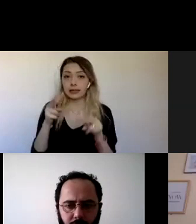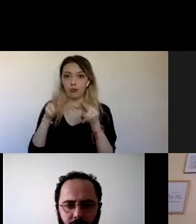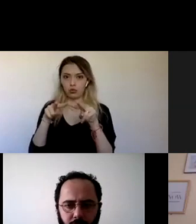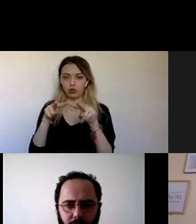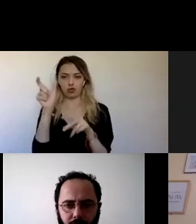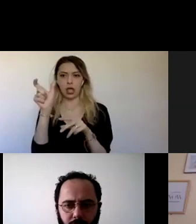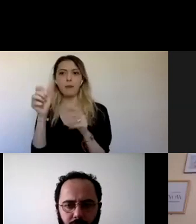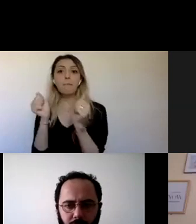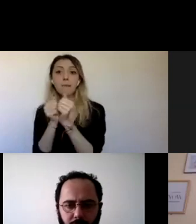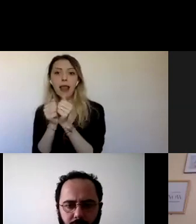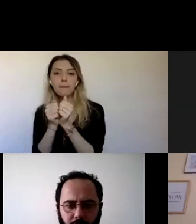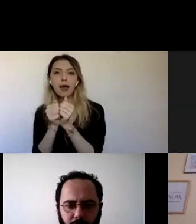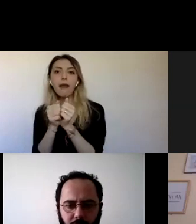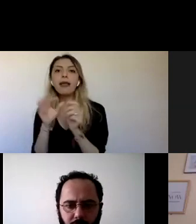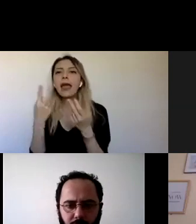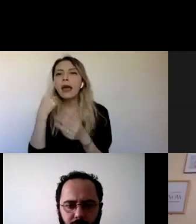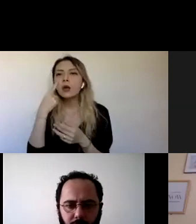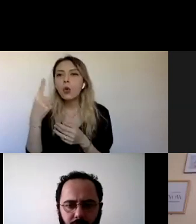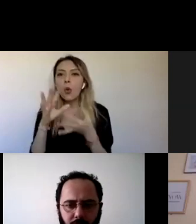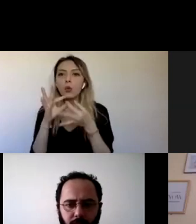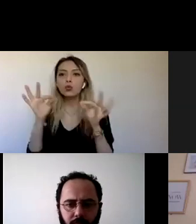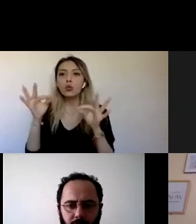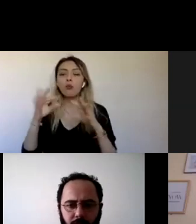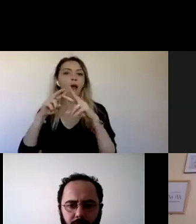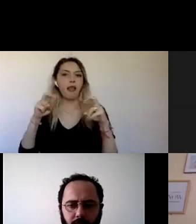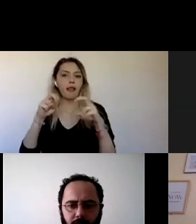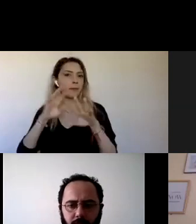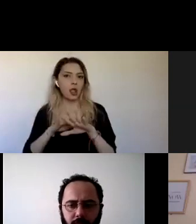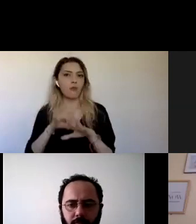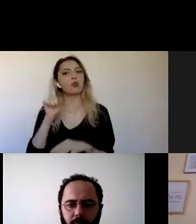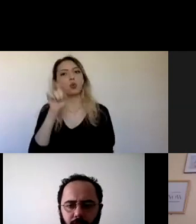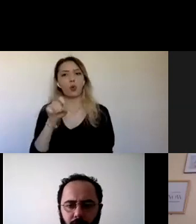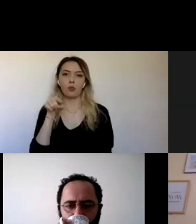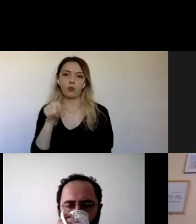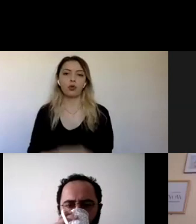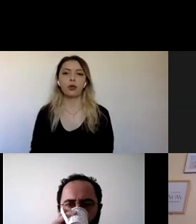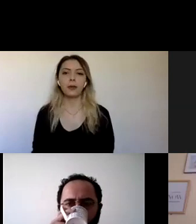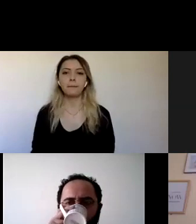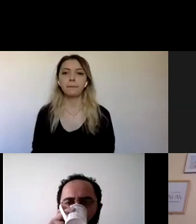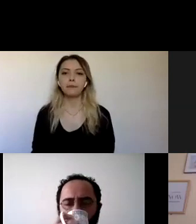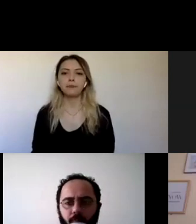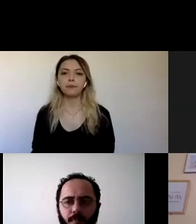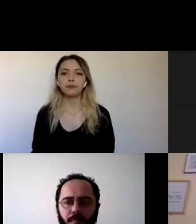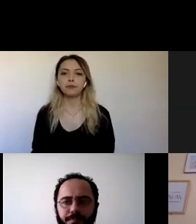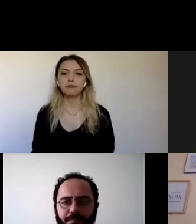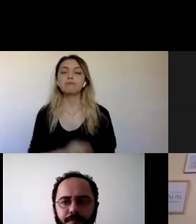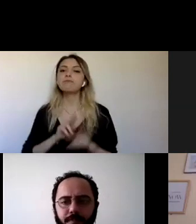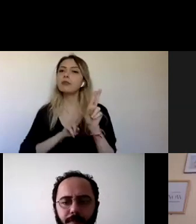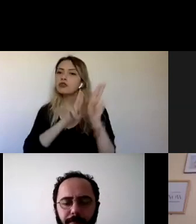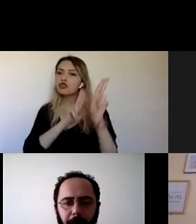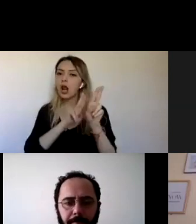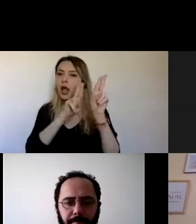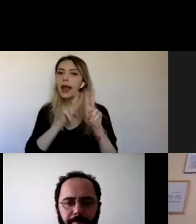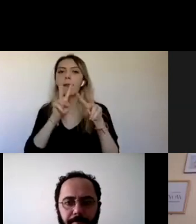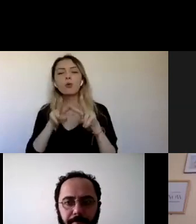ilgili sorular ekliyor. Ya da Konya mülteci, Kanada mülteci başvurusu, mülteci akını. Bu gittikçe Çanakkale mülteci haberleri, mülteci